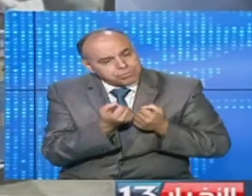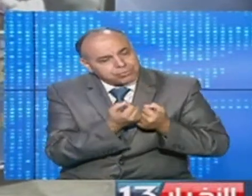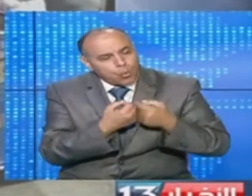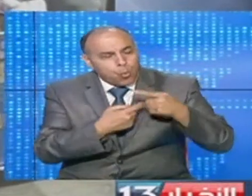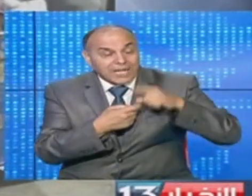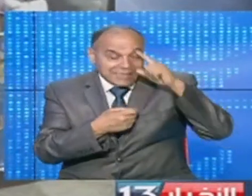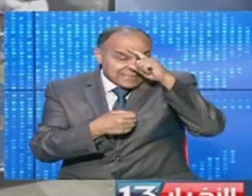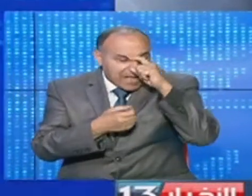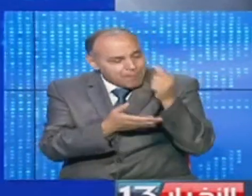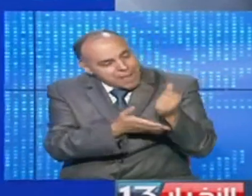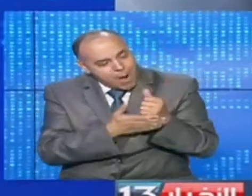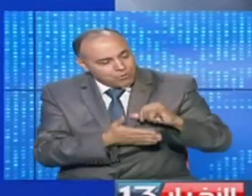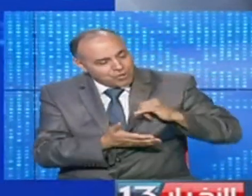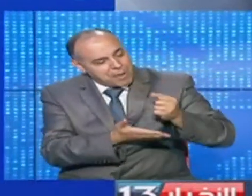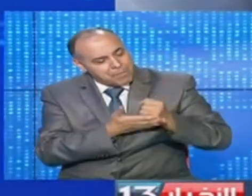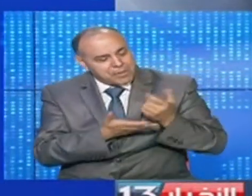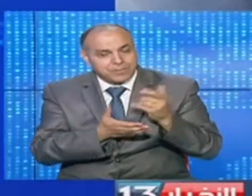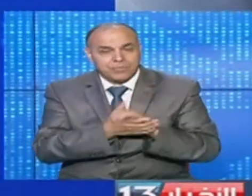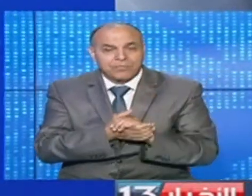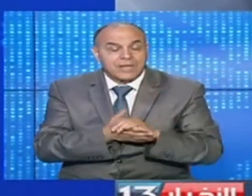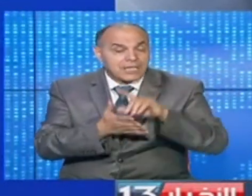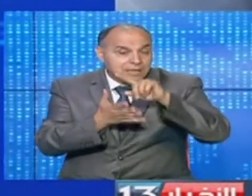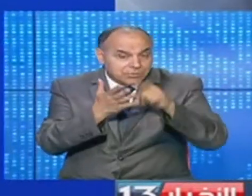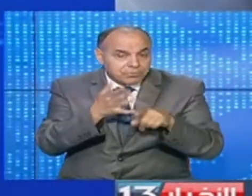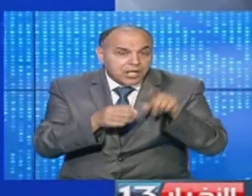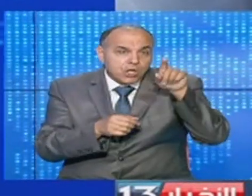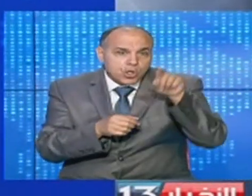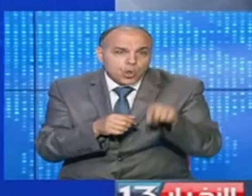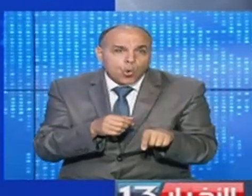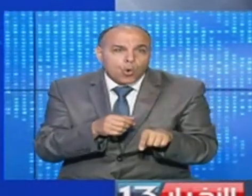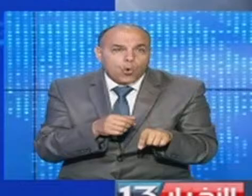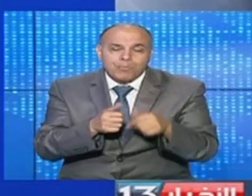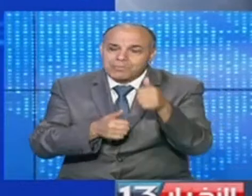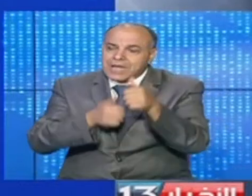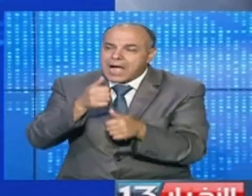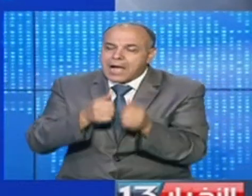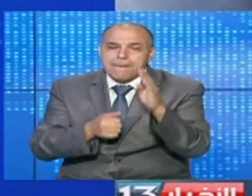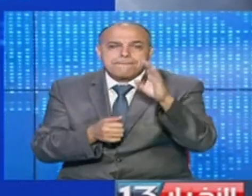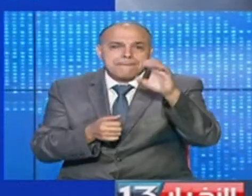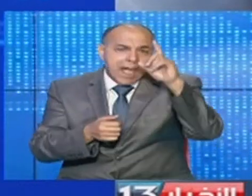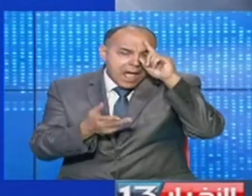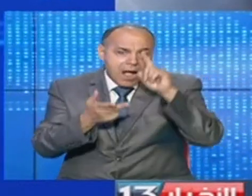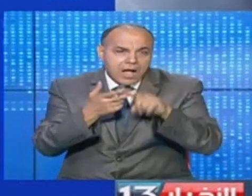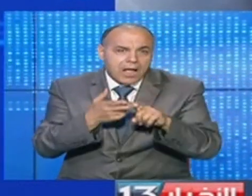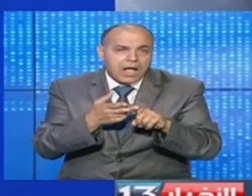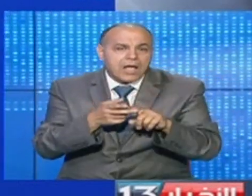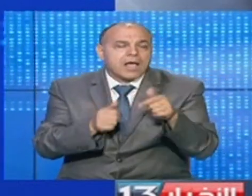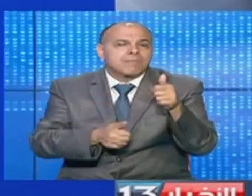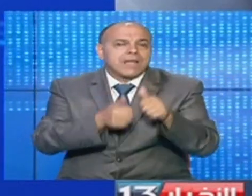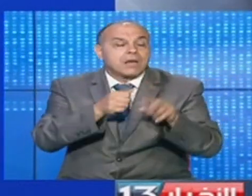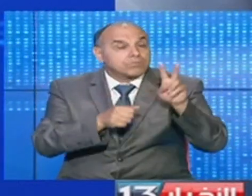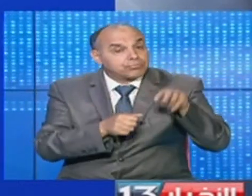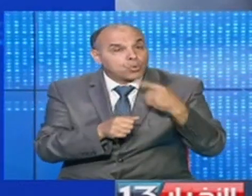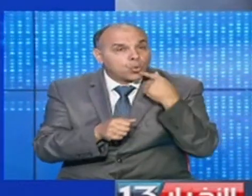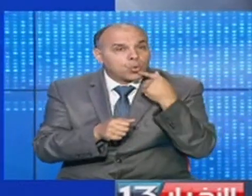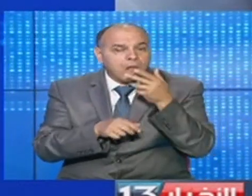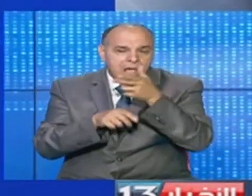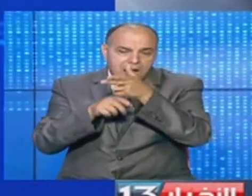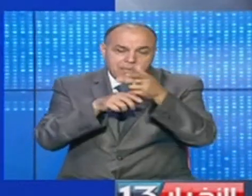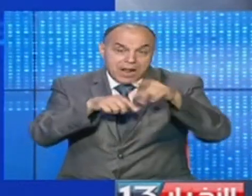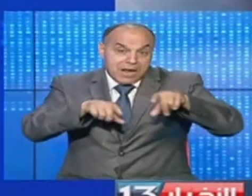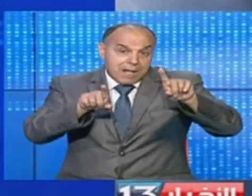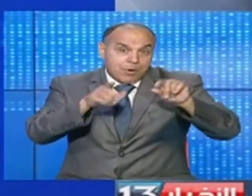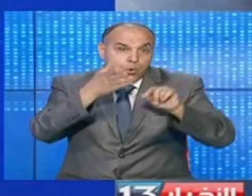الازمات في اخر يوم من ايام امتحانات الباكالوريا في دورتها الرئيسيه رصدت كاميرا